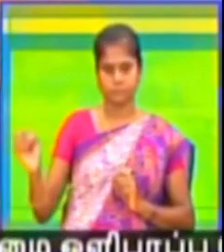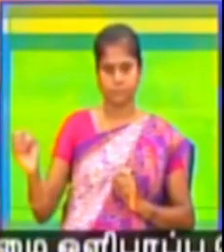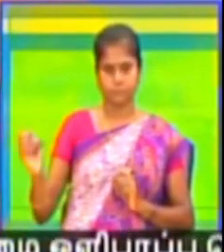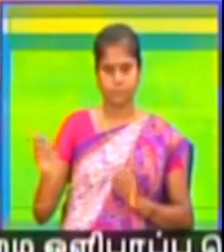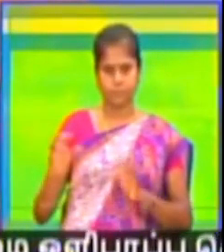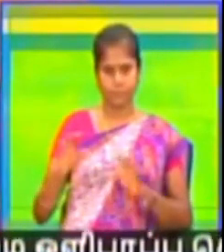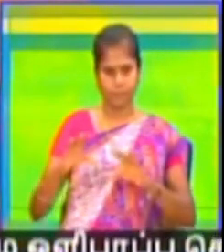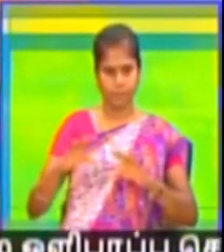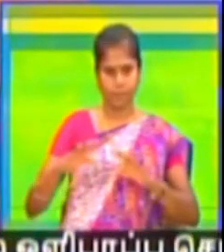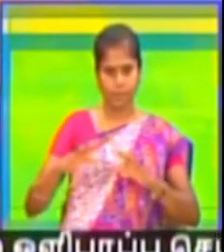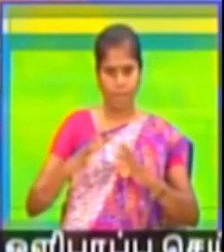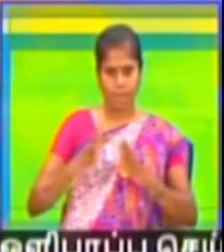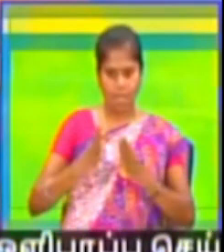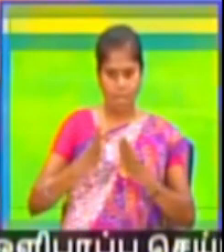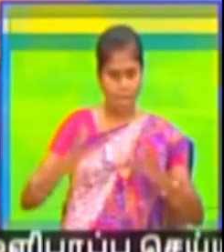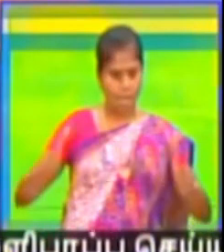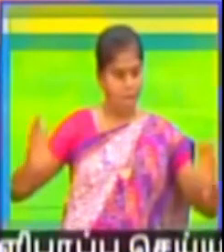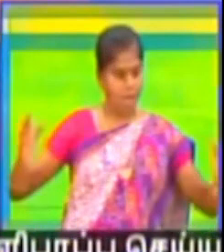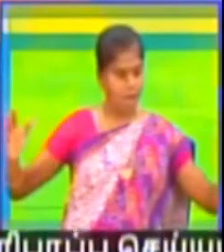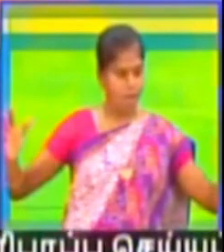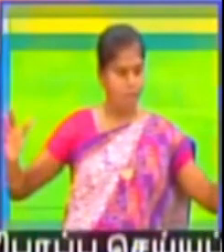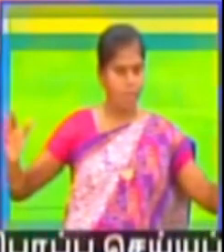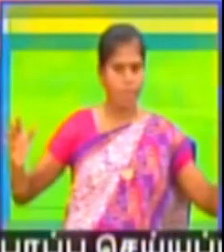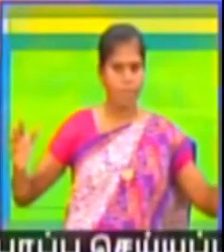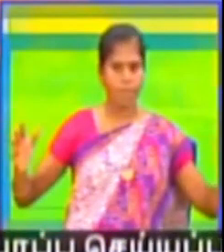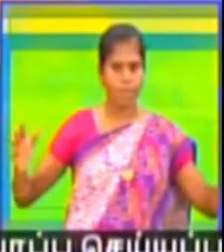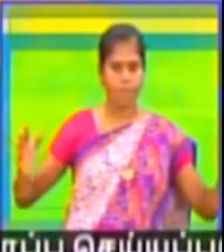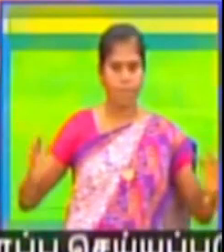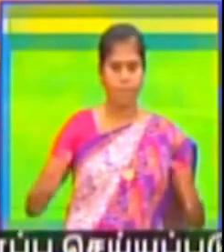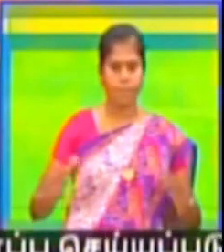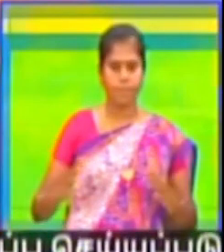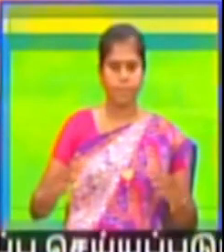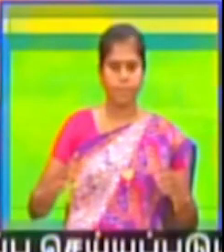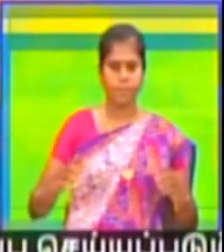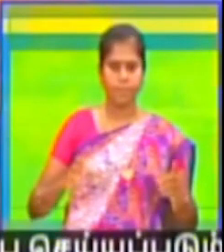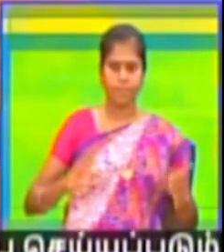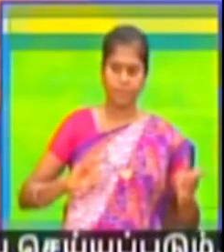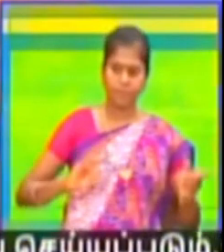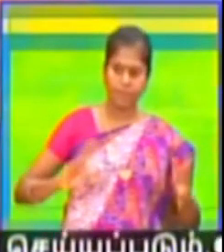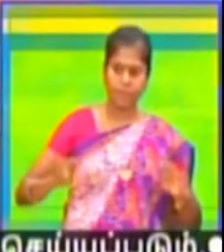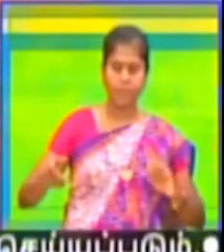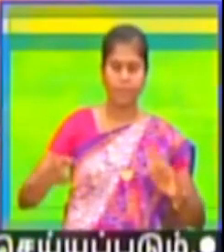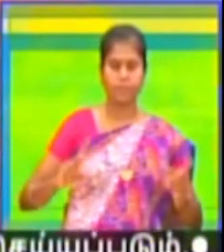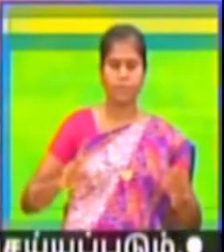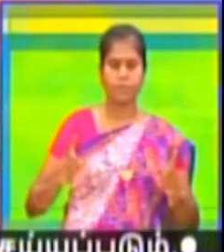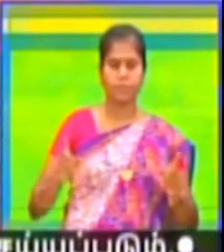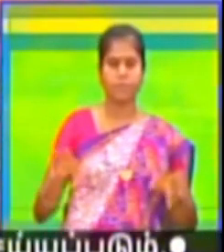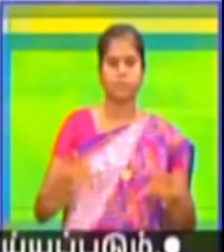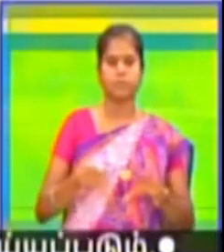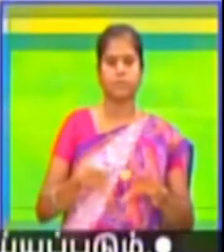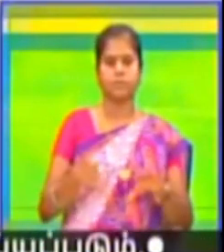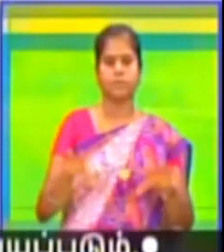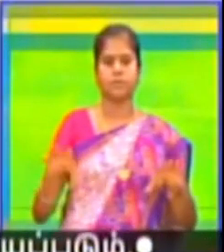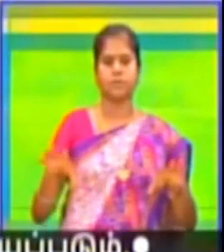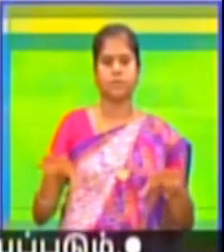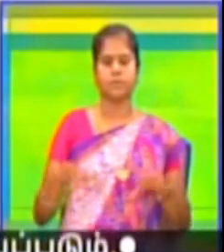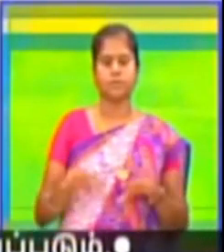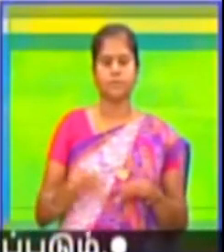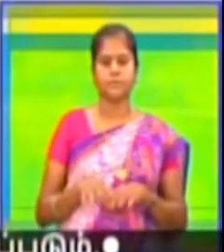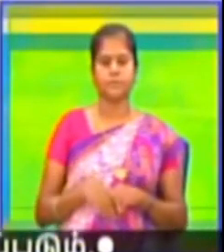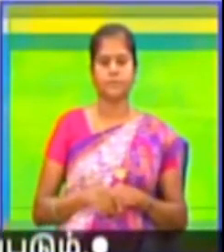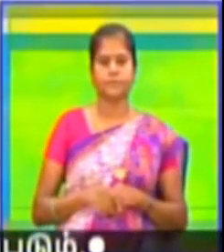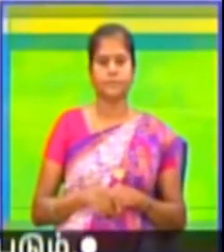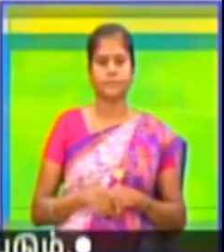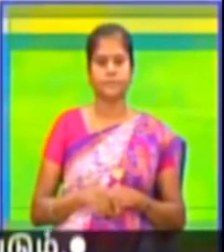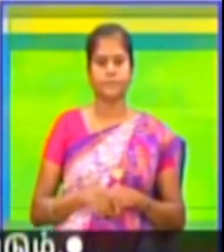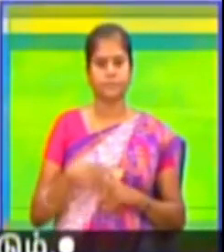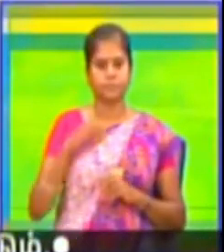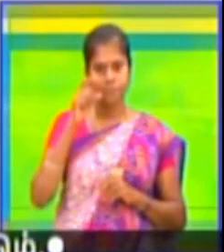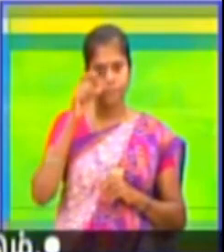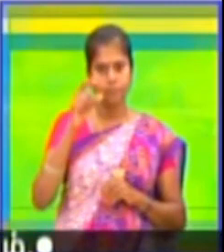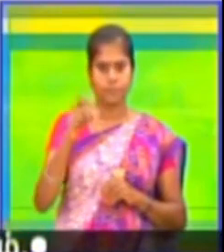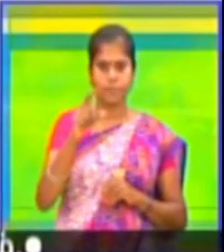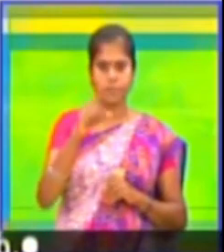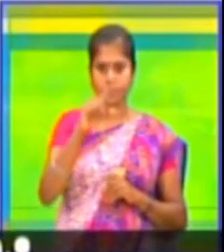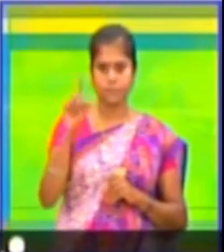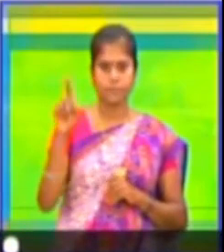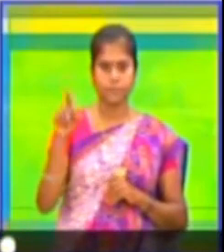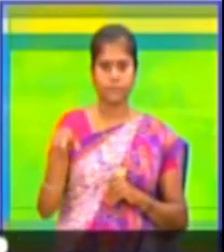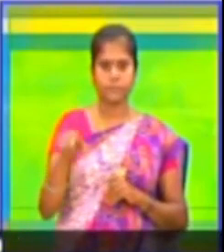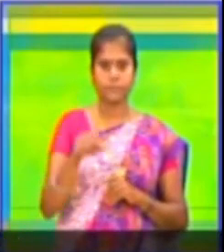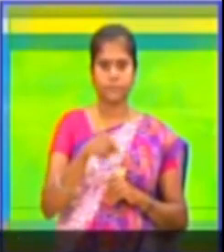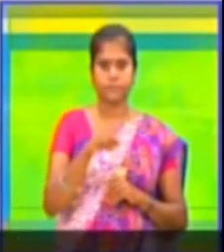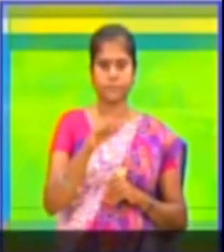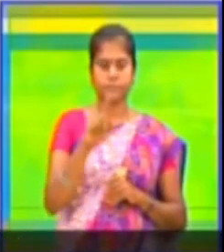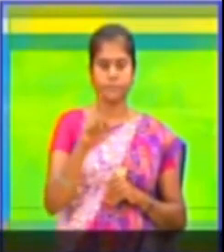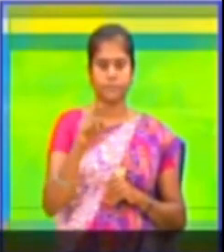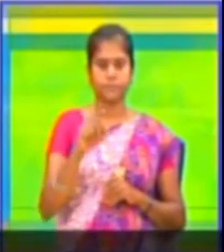அகலம் கொஞ்சம் கொஞ்சம் என்ன செய்யுது, வேறுபட்டு காணப்படுது அப்படின்னு சொல்லி கொடுத்துருக்காங்க. ராக்கி மலைத்தொடர் பற்றி படிச்சுட்டு இருக்கோம் இல்லையாம்மா. அந்த